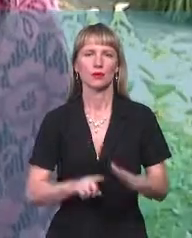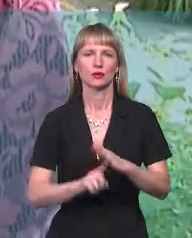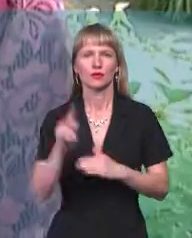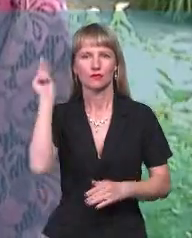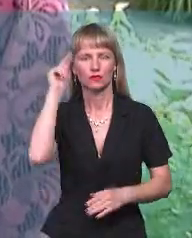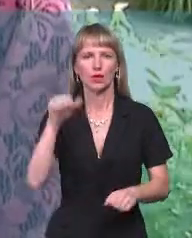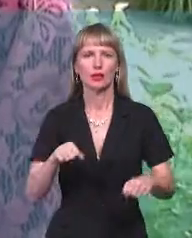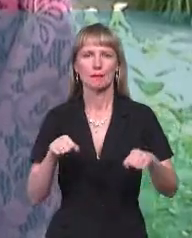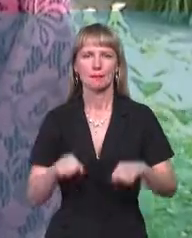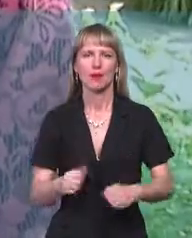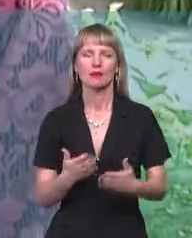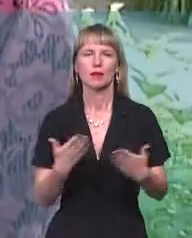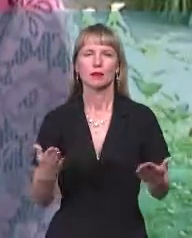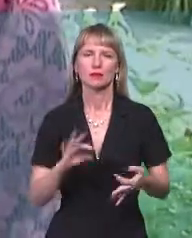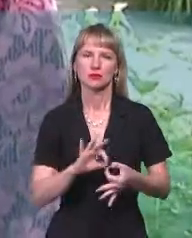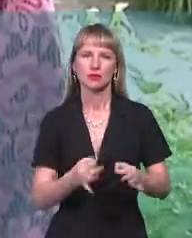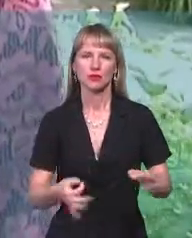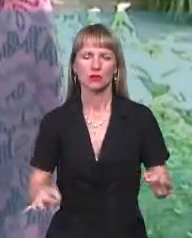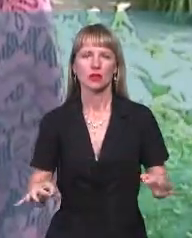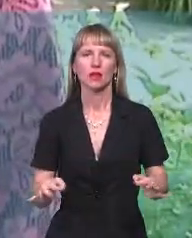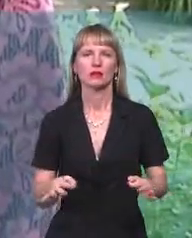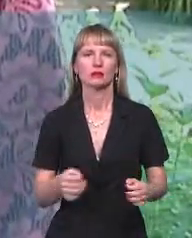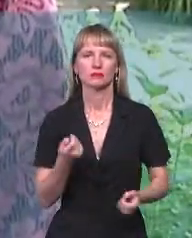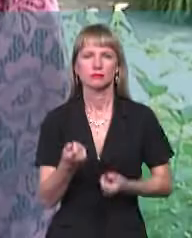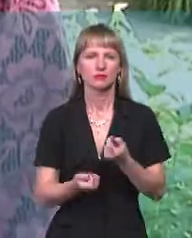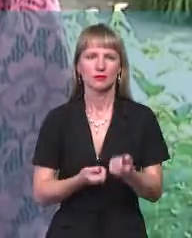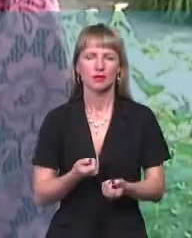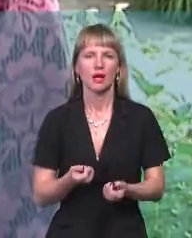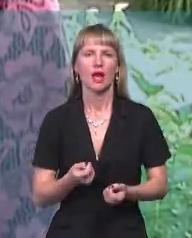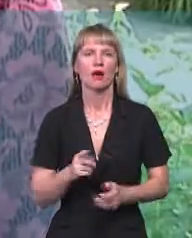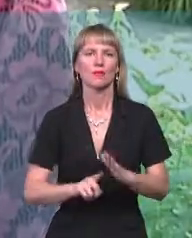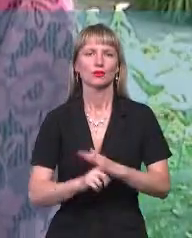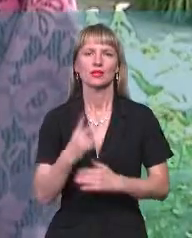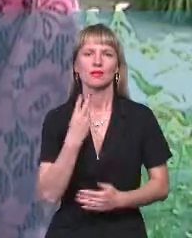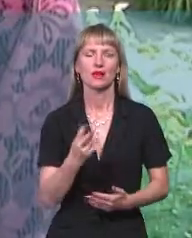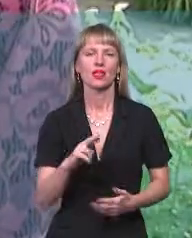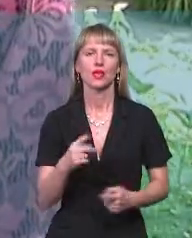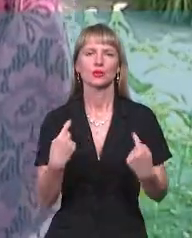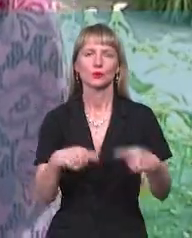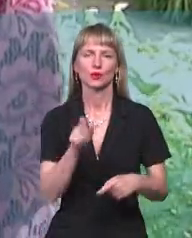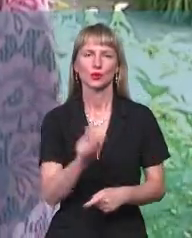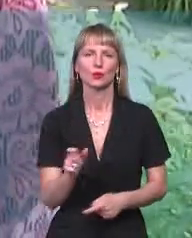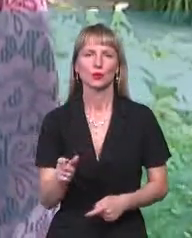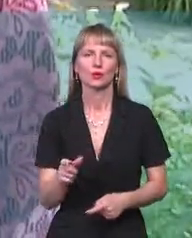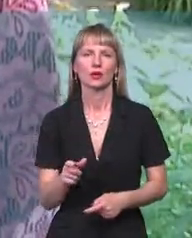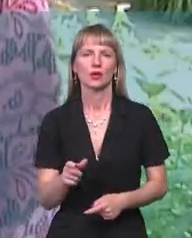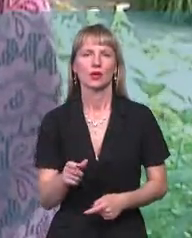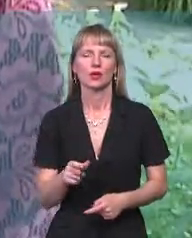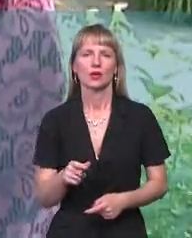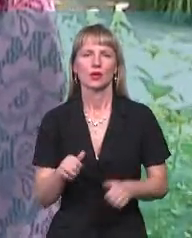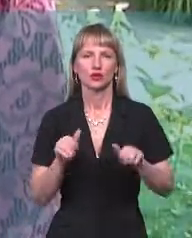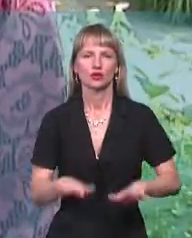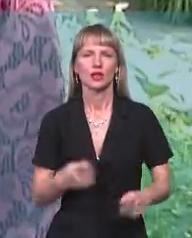вивчати право більш досконало, почала дивитися, як інші люди виходять з такої